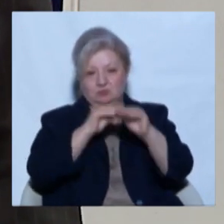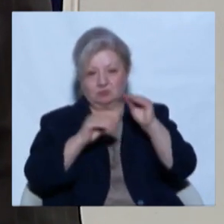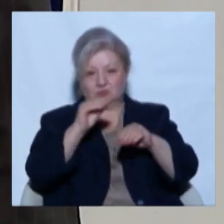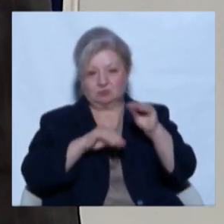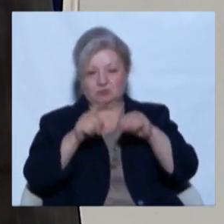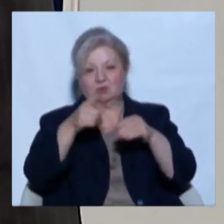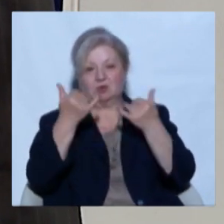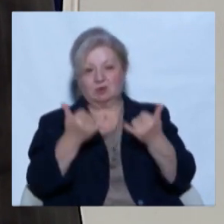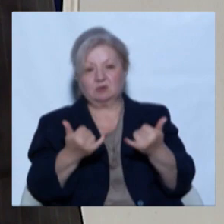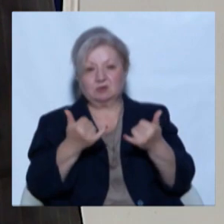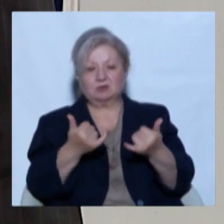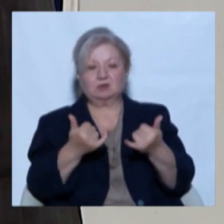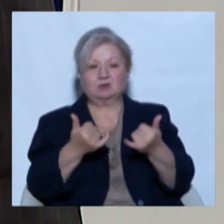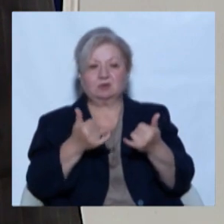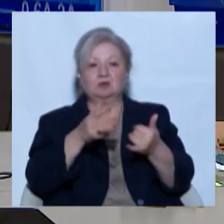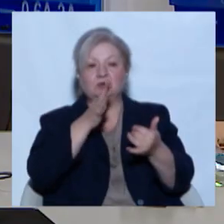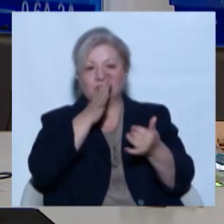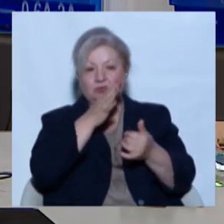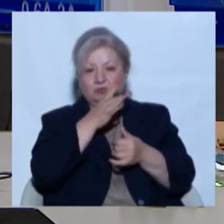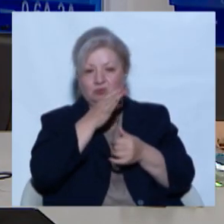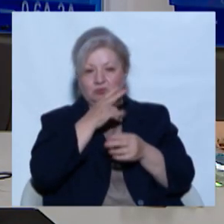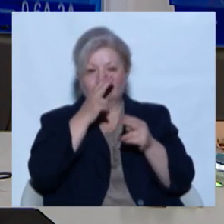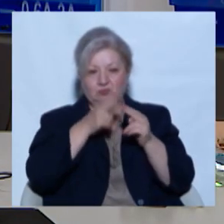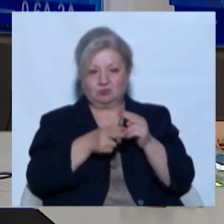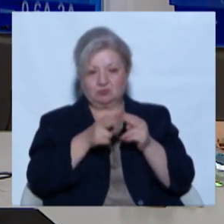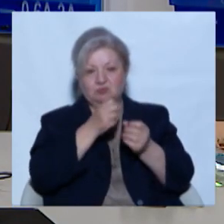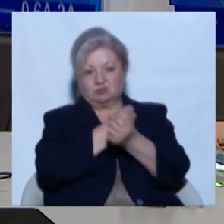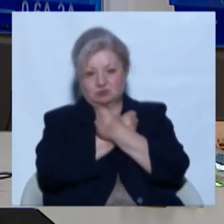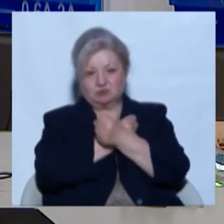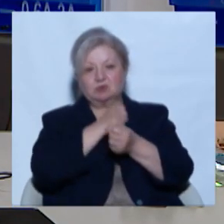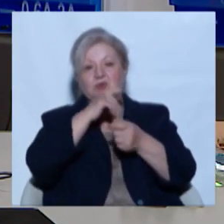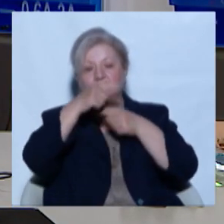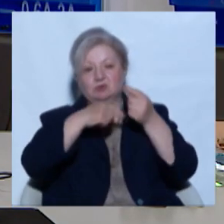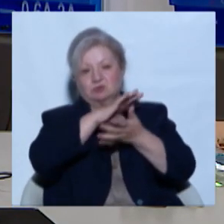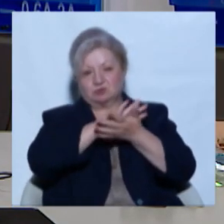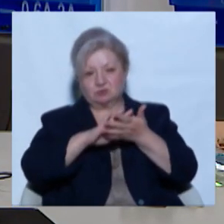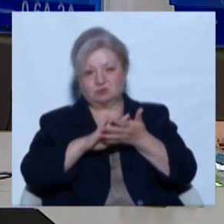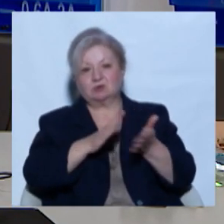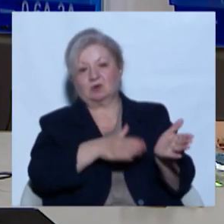მოვიფიქროთ. ეხლა დროებით შევისვენოთ